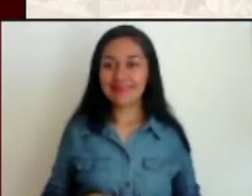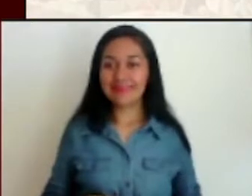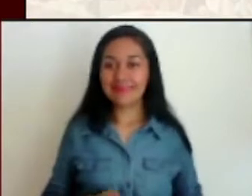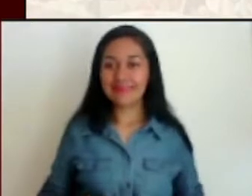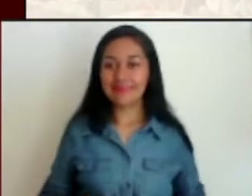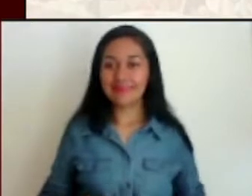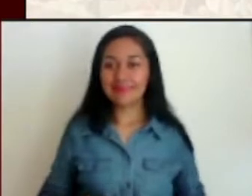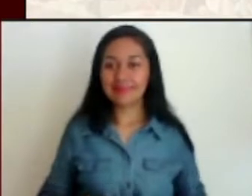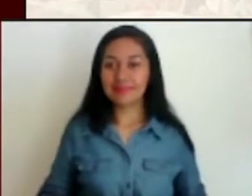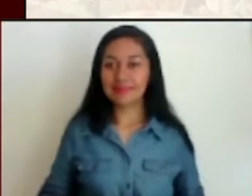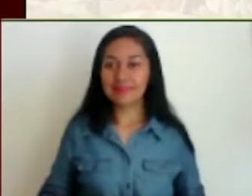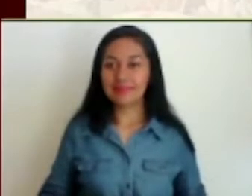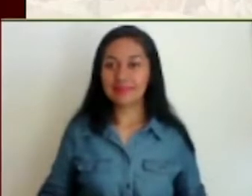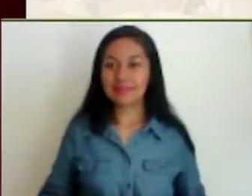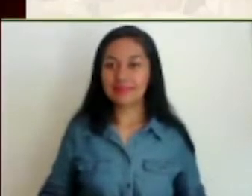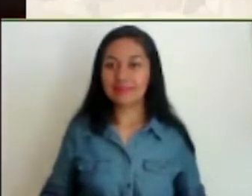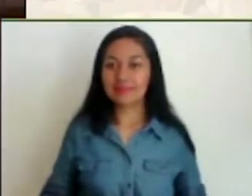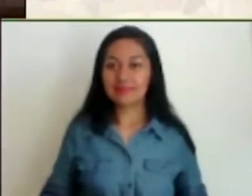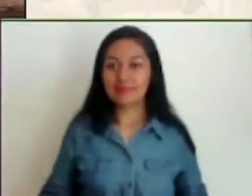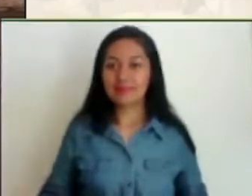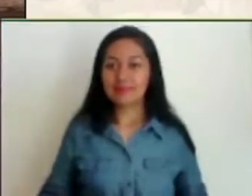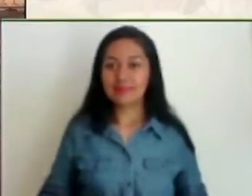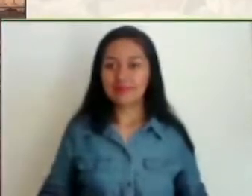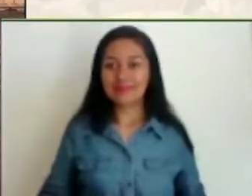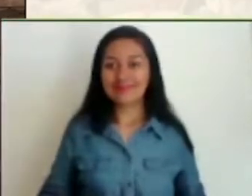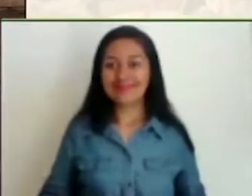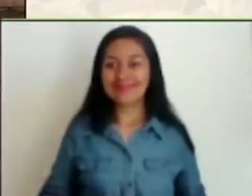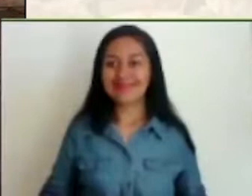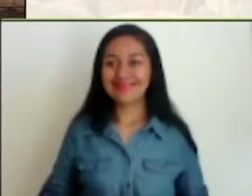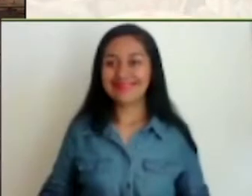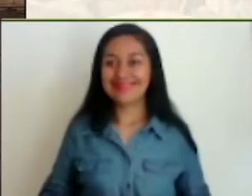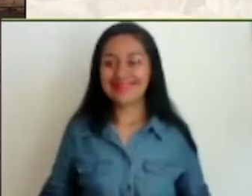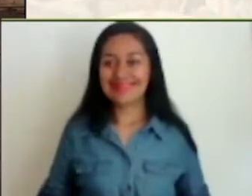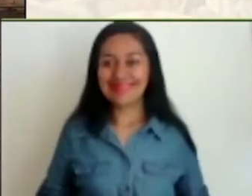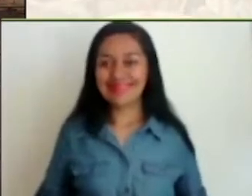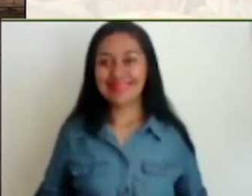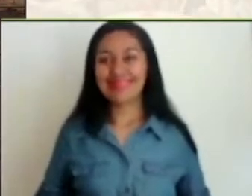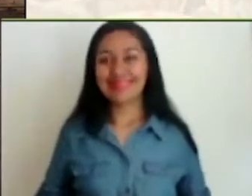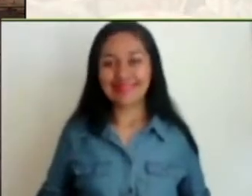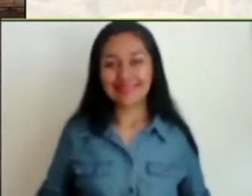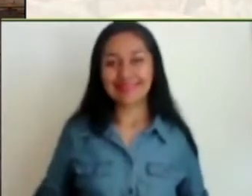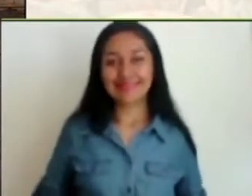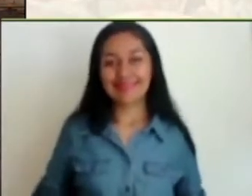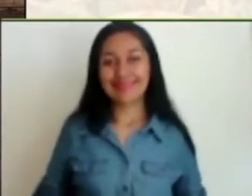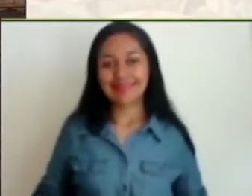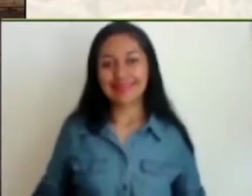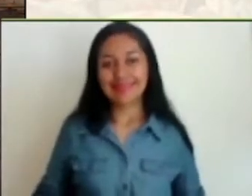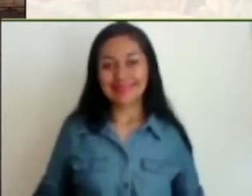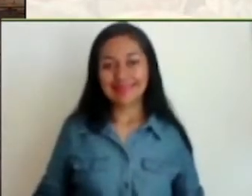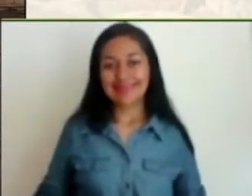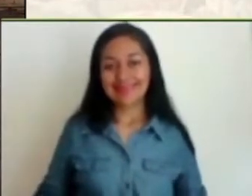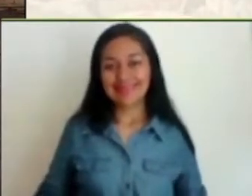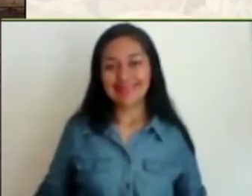erano state stabilite per prime dalla Serenissima e dallo Stato di Ragusa,